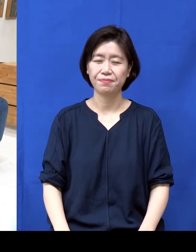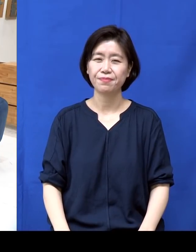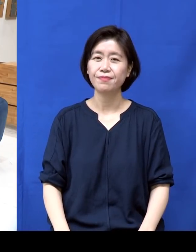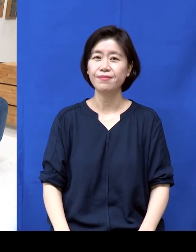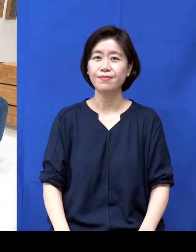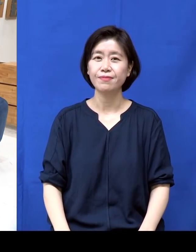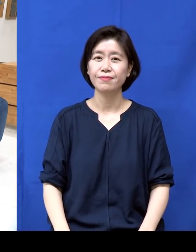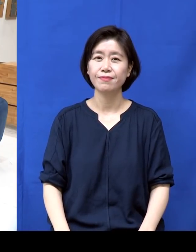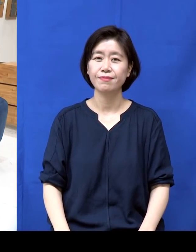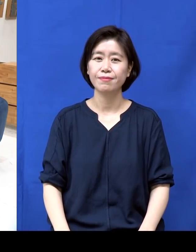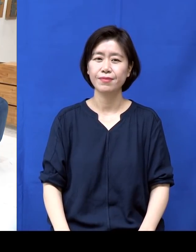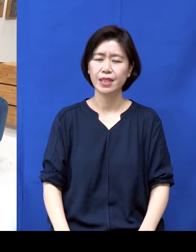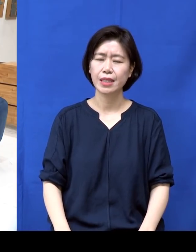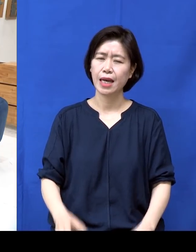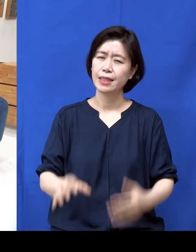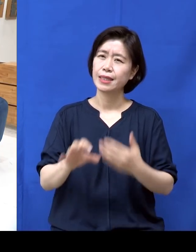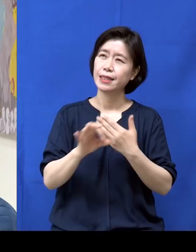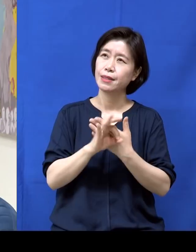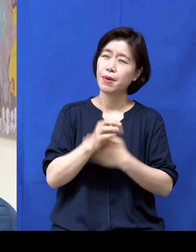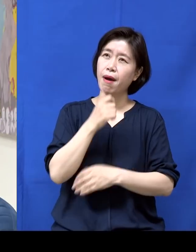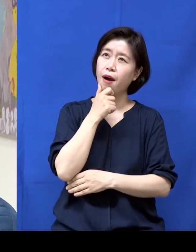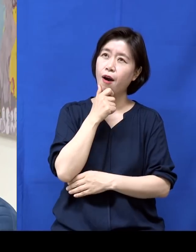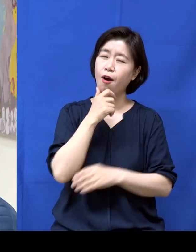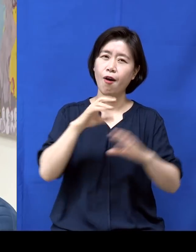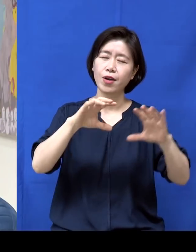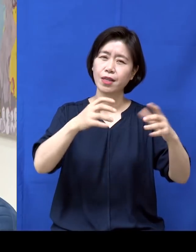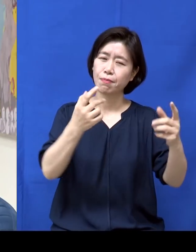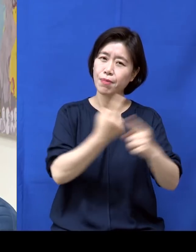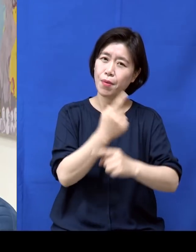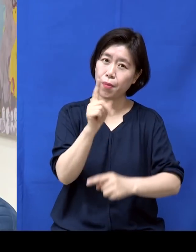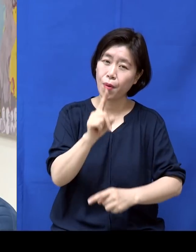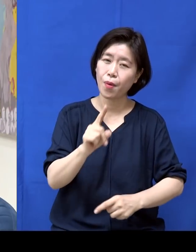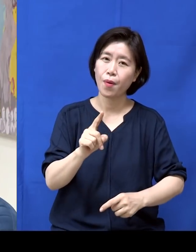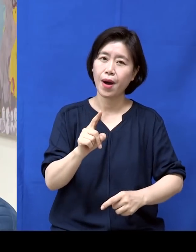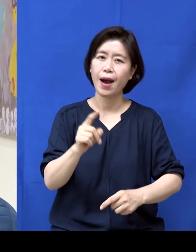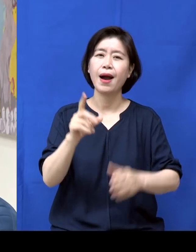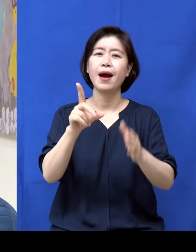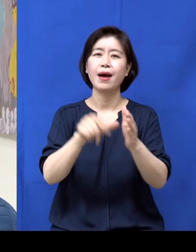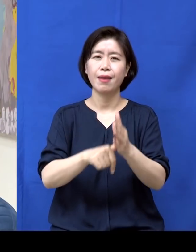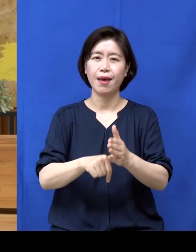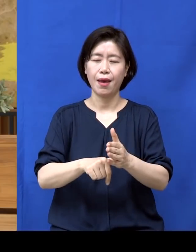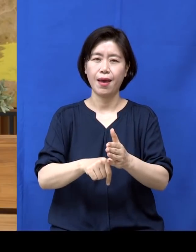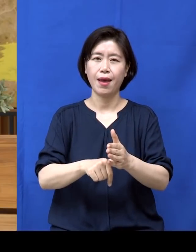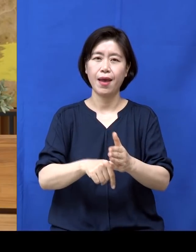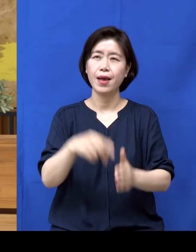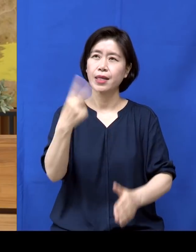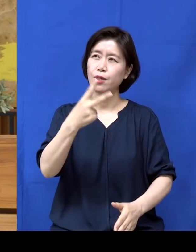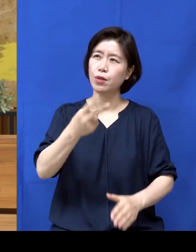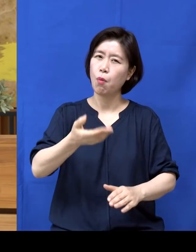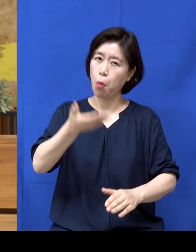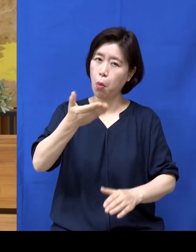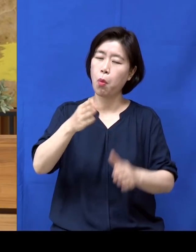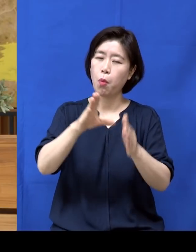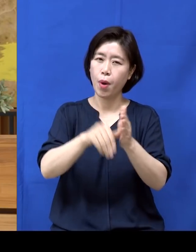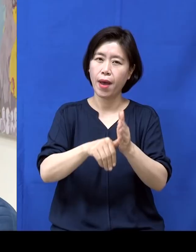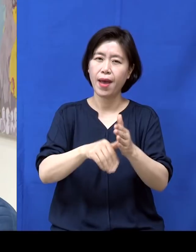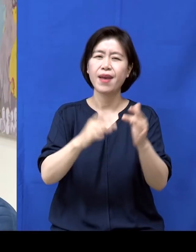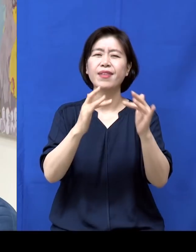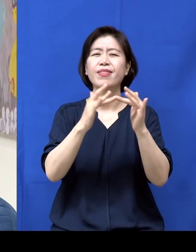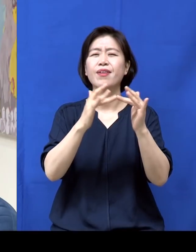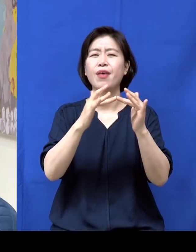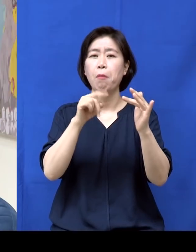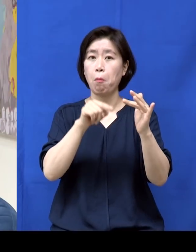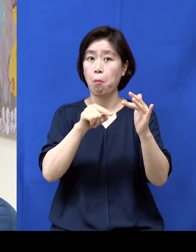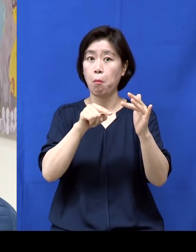그만두고 예. 그럼 또 세상을 뭘로 바꿀까 생각하다가 네. 눈에 들어온 게 예. 2000년 초반이어서 인터넷이었던 거예요. 예, 앞으로